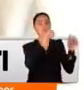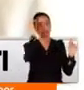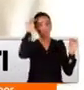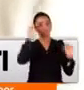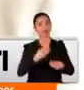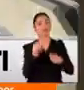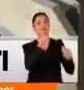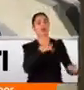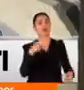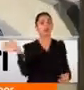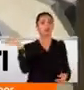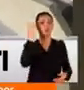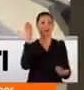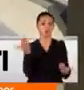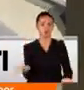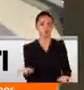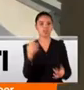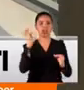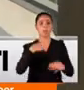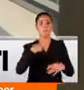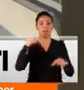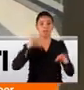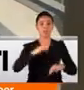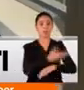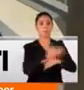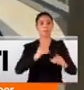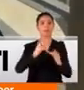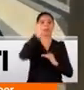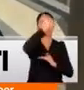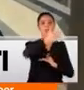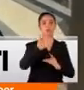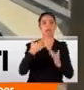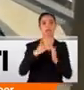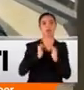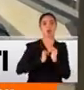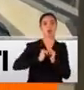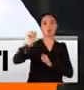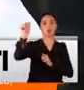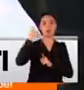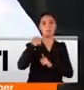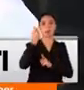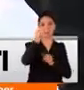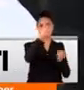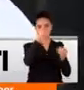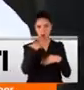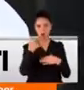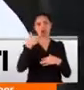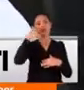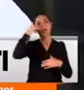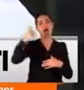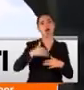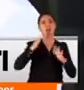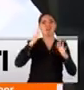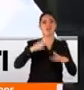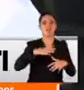mağdur ettiğini duyuyoruz. Diyor ki ben diyor şu an şehir dışındayım. Bulunduğunuz yere uzağım. Bana kapora gönderirseniz, arayan soran da çok